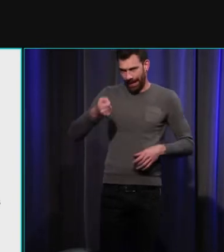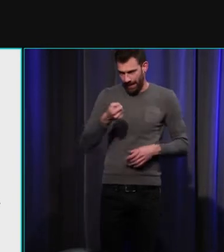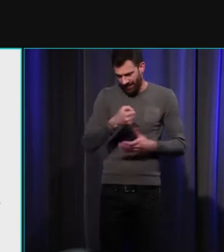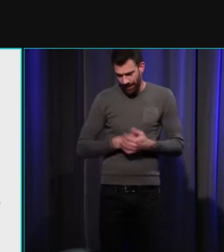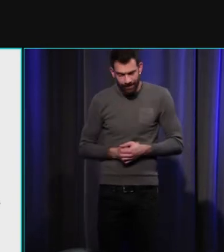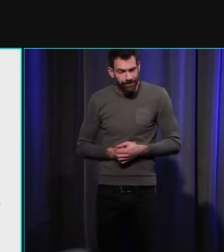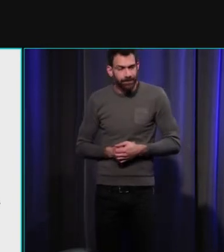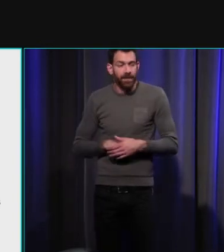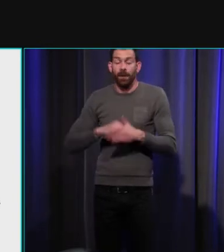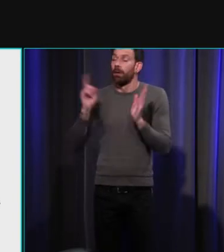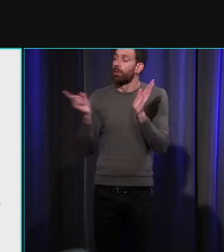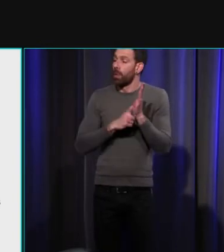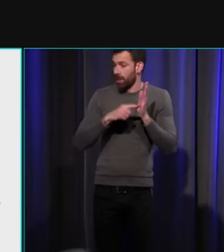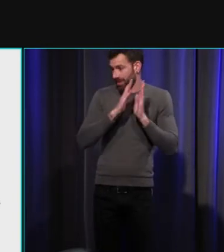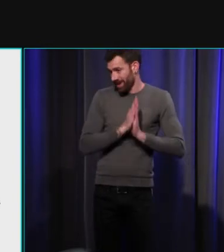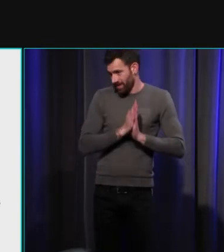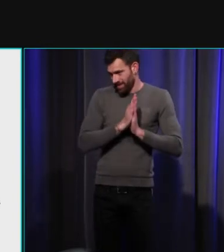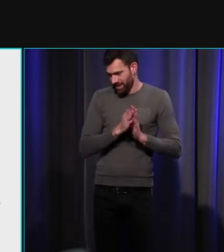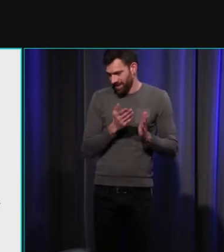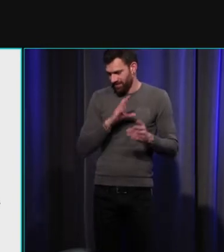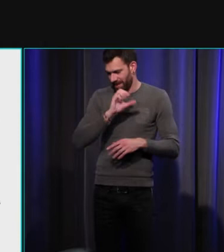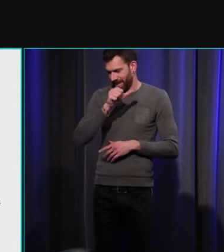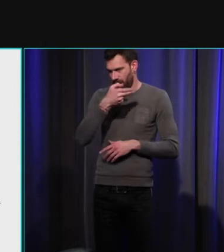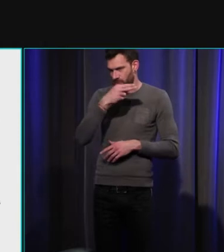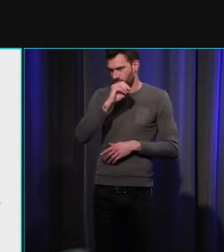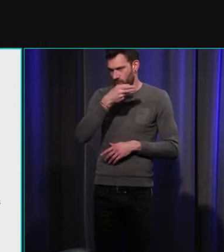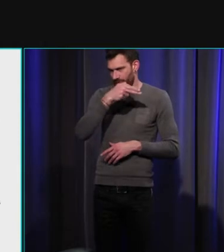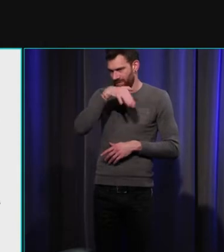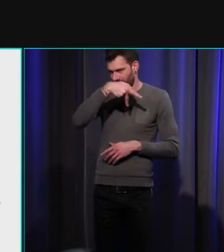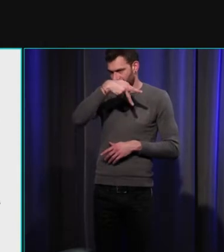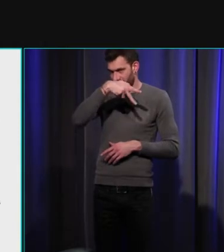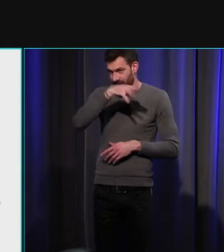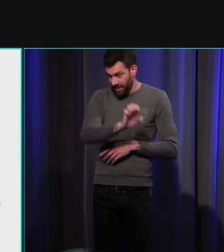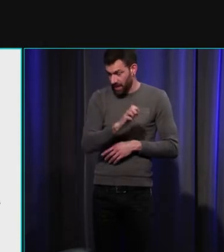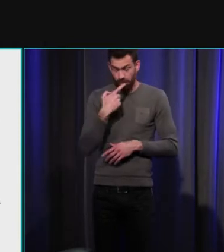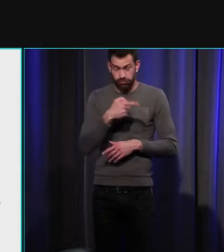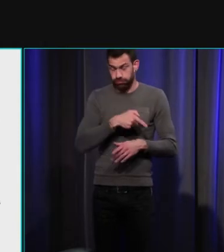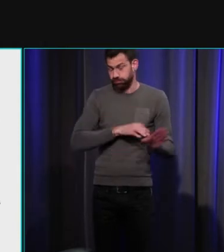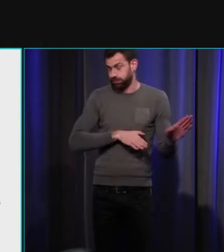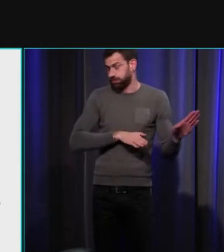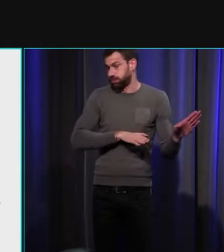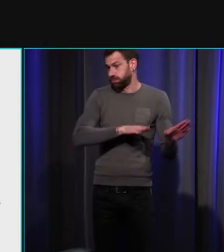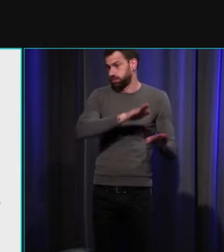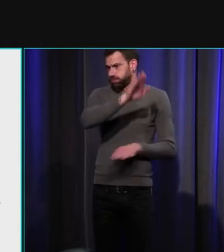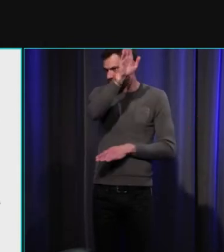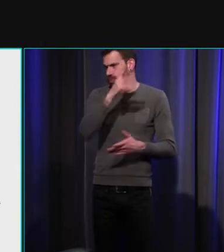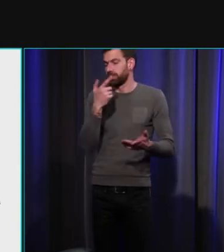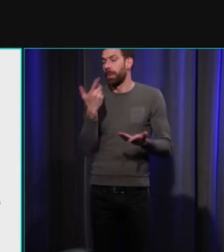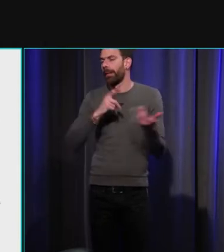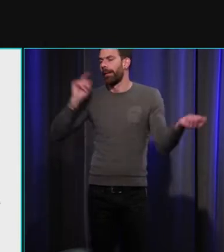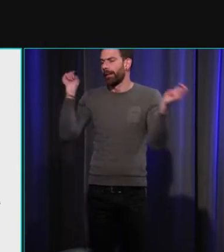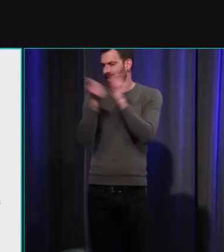très important le droit canonique donc est en train de atteindre des sommets avec la réforme grégorienne